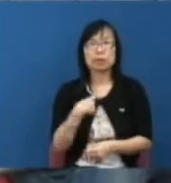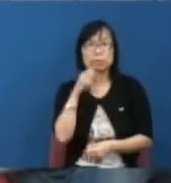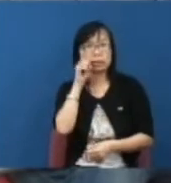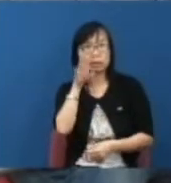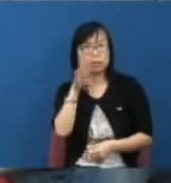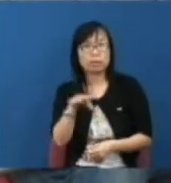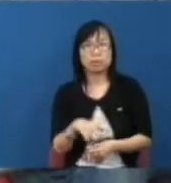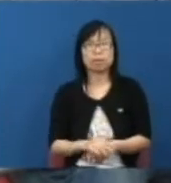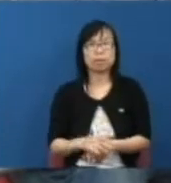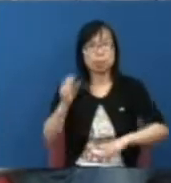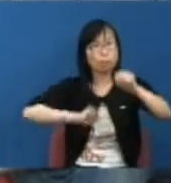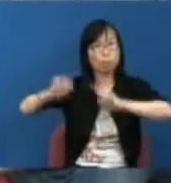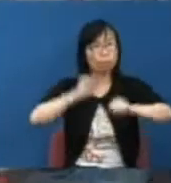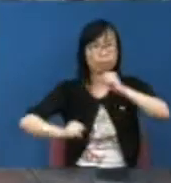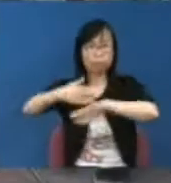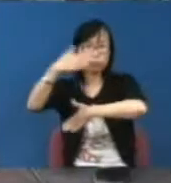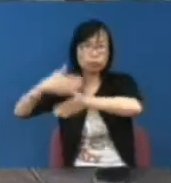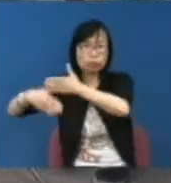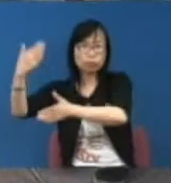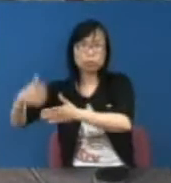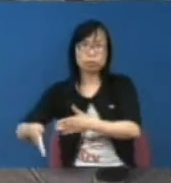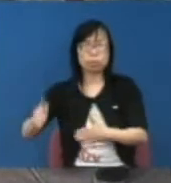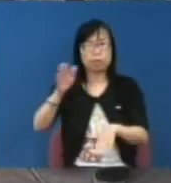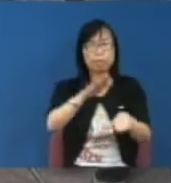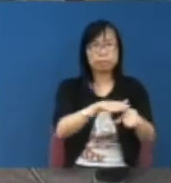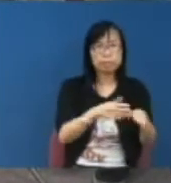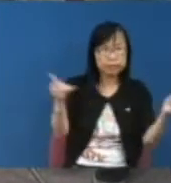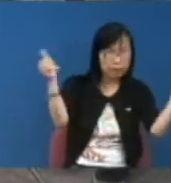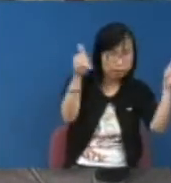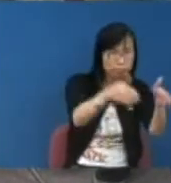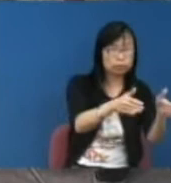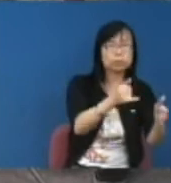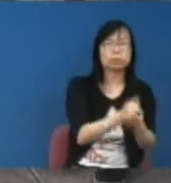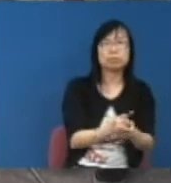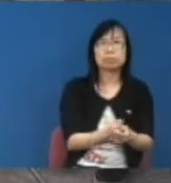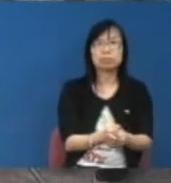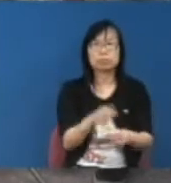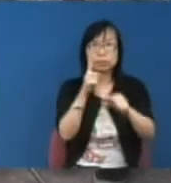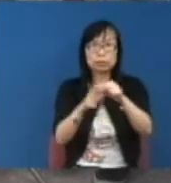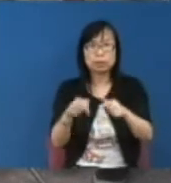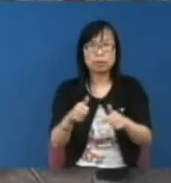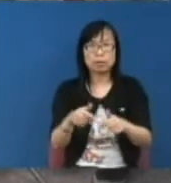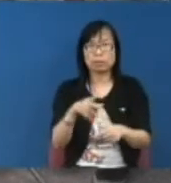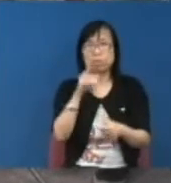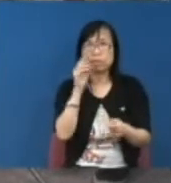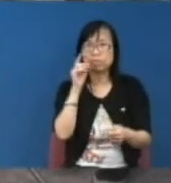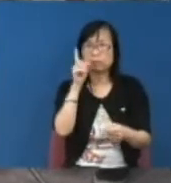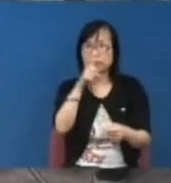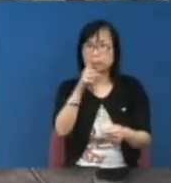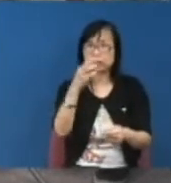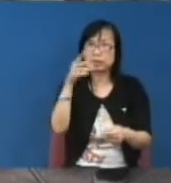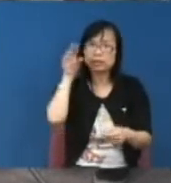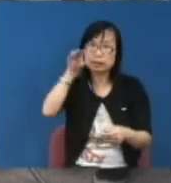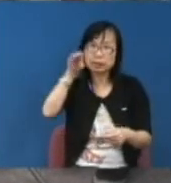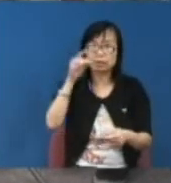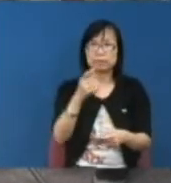譬如一個體育館，咁可能好集中喺我哋將軍澳市中心，可能講一個體育館都可能講十幾億嘅，咁但係話喺新